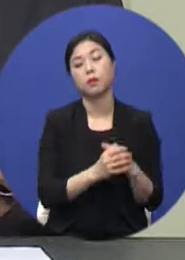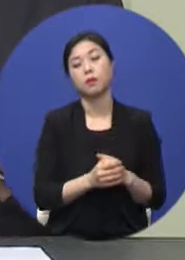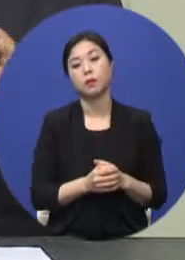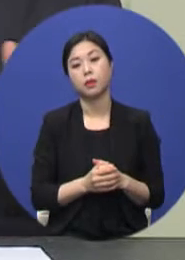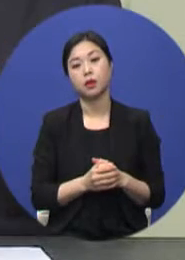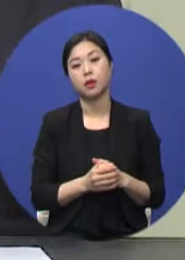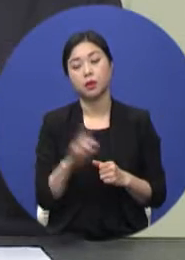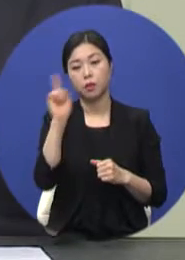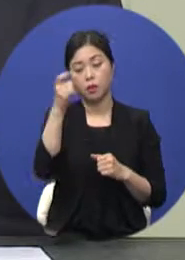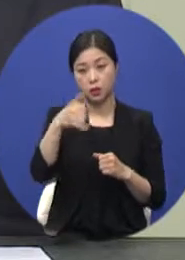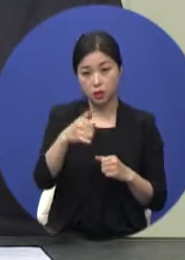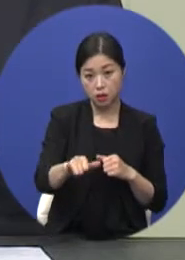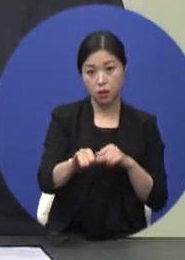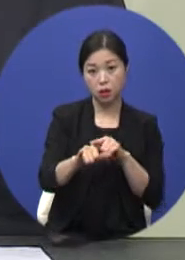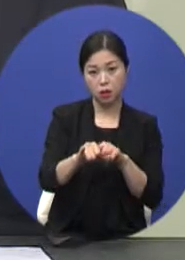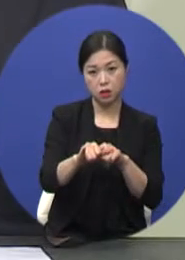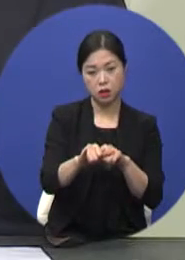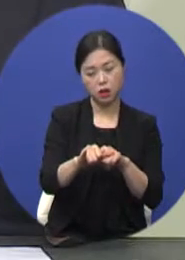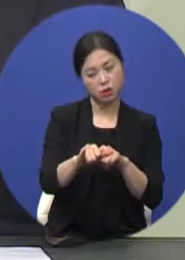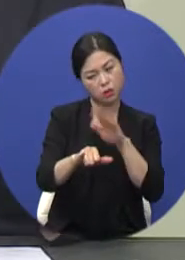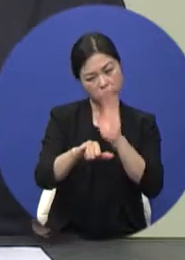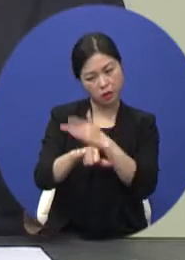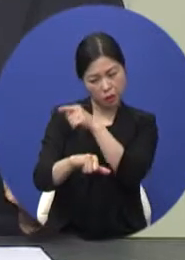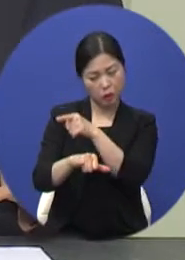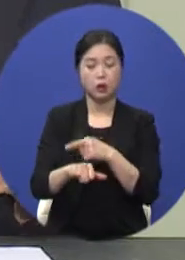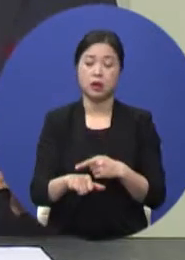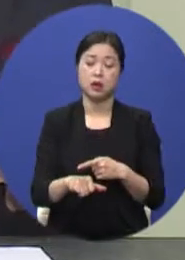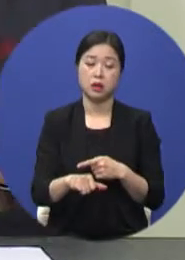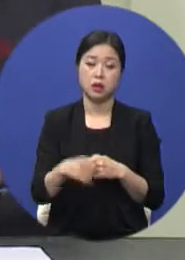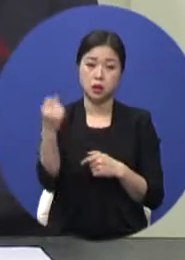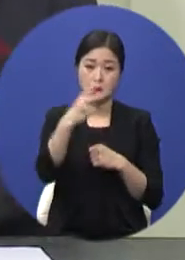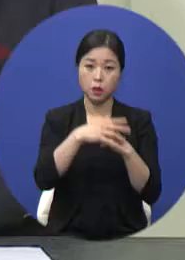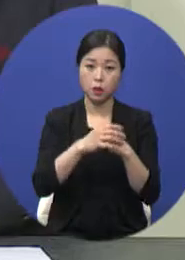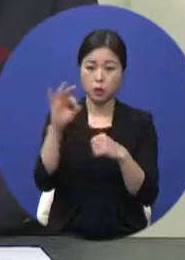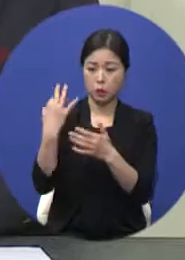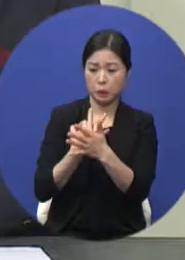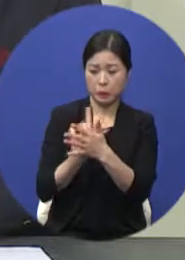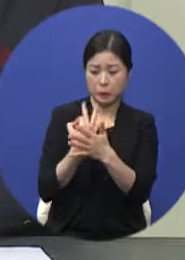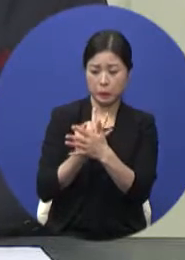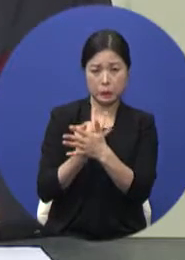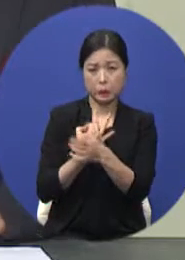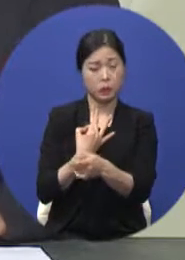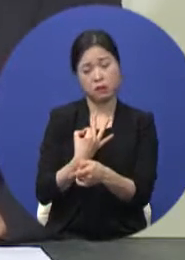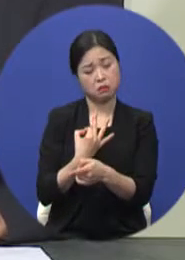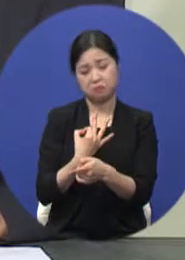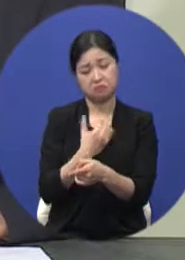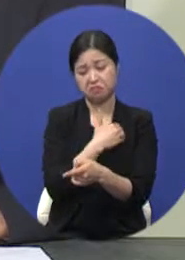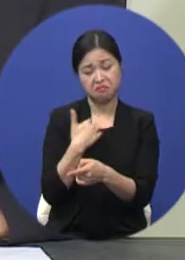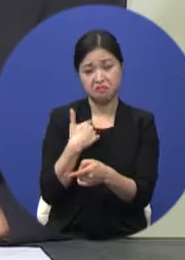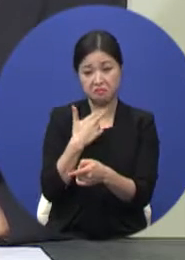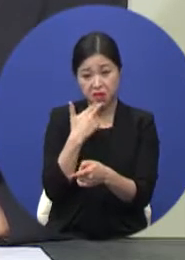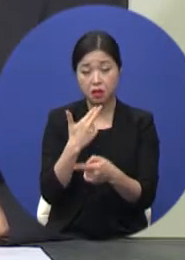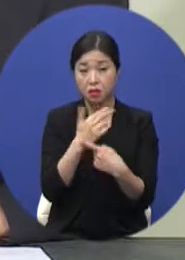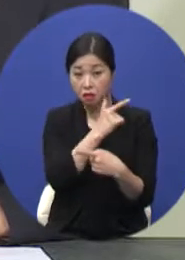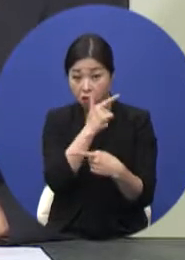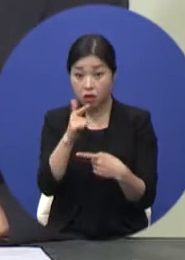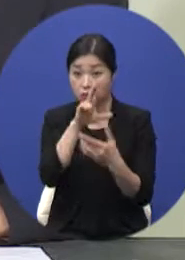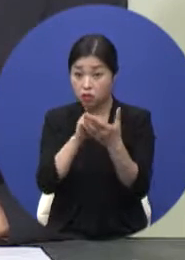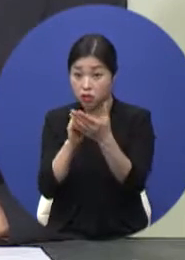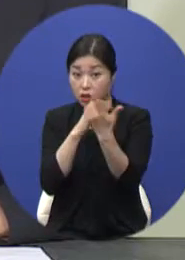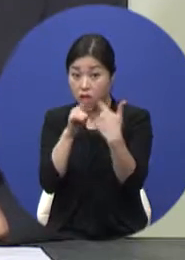이제 애들한테 잘 못한다든가 아니면은 경제적으로 잘 못한다든가 뭐 이런 다른 외적인 문제가